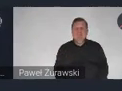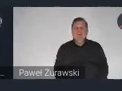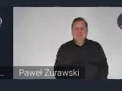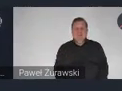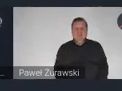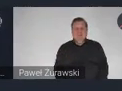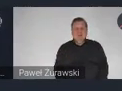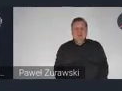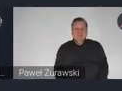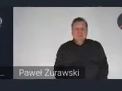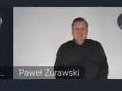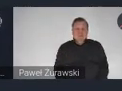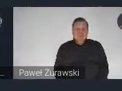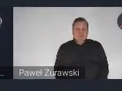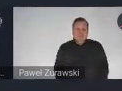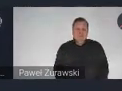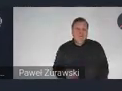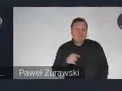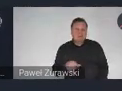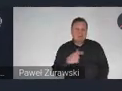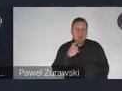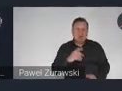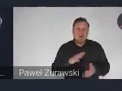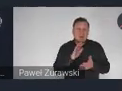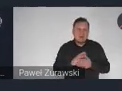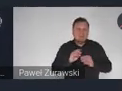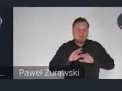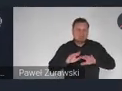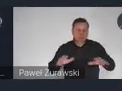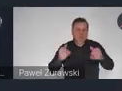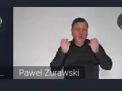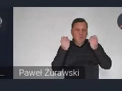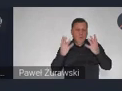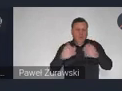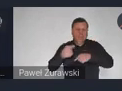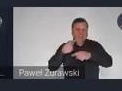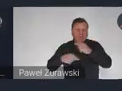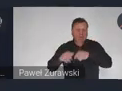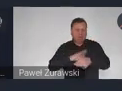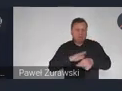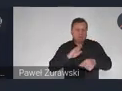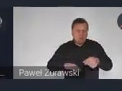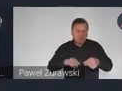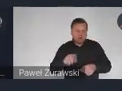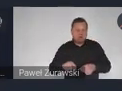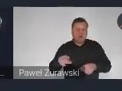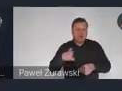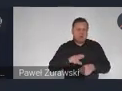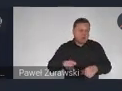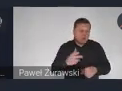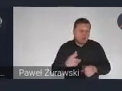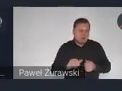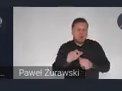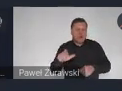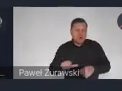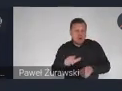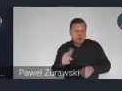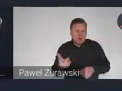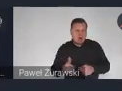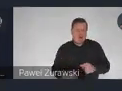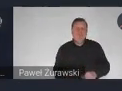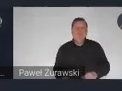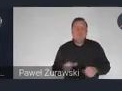będą animować działanie o charakterze upowszechniającym kulturę i dziedzictwo czy narodowe Czy Regionalne czy